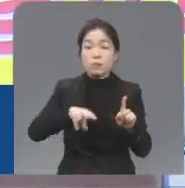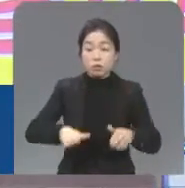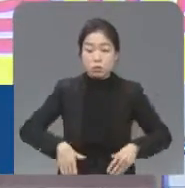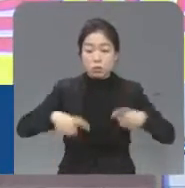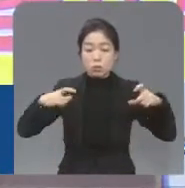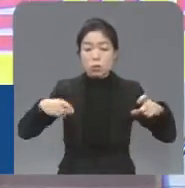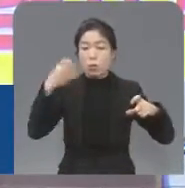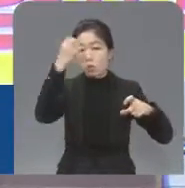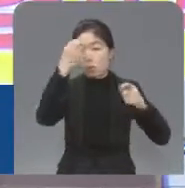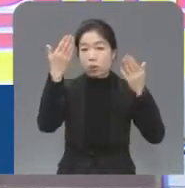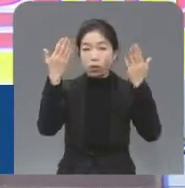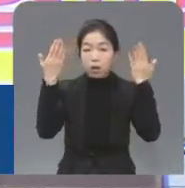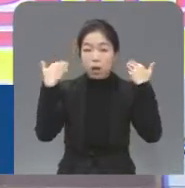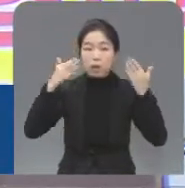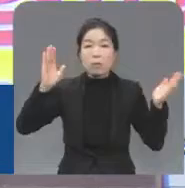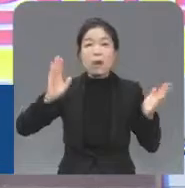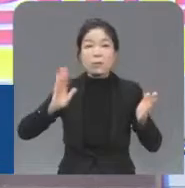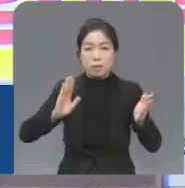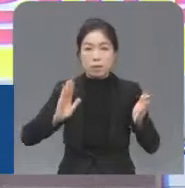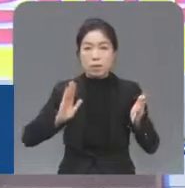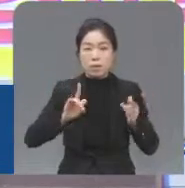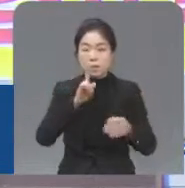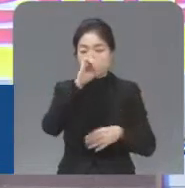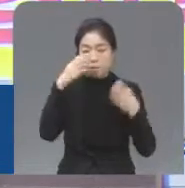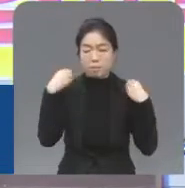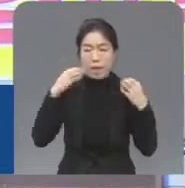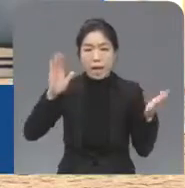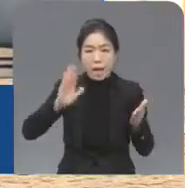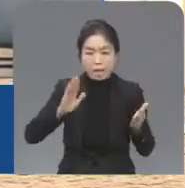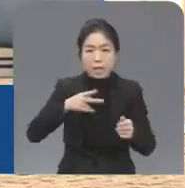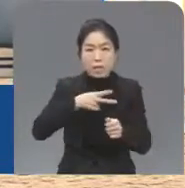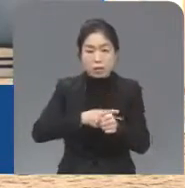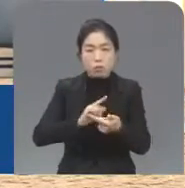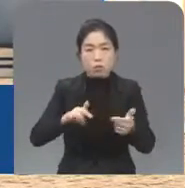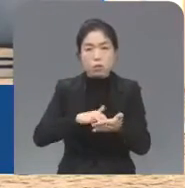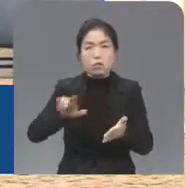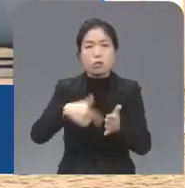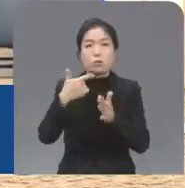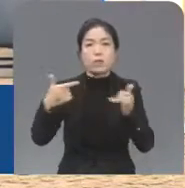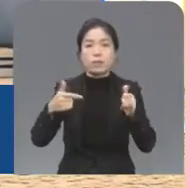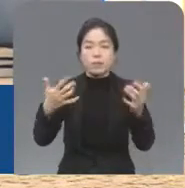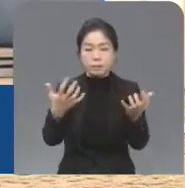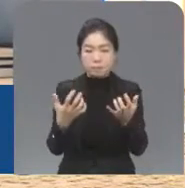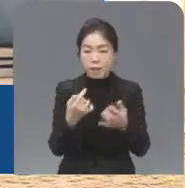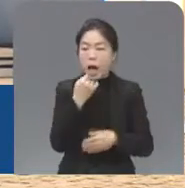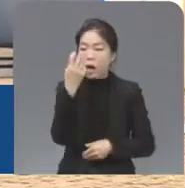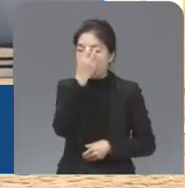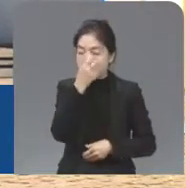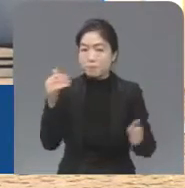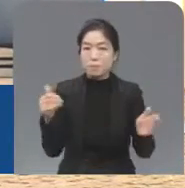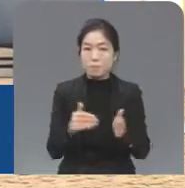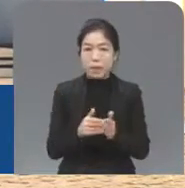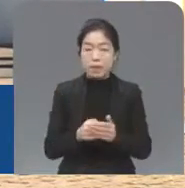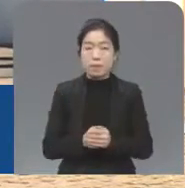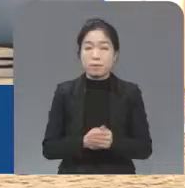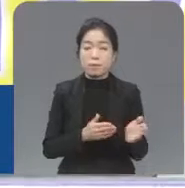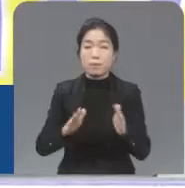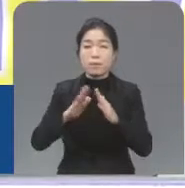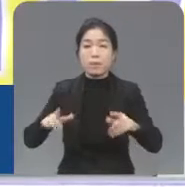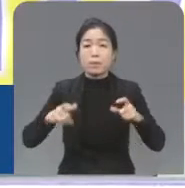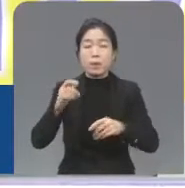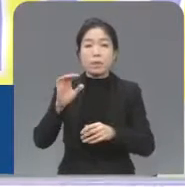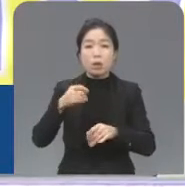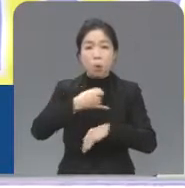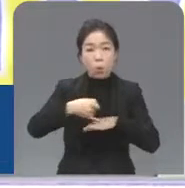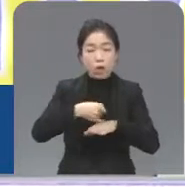남구 소재 고등학교 학생으로 방역당국은 학생과 교직원 등 600여 명을 전수검사했습니다. 전남에서는